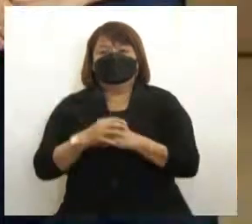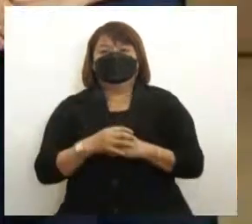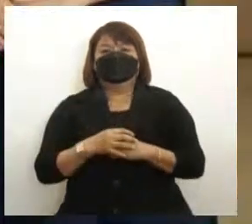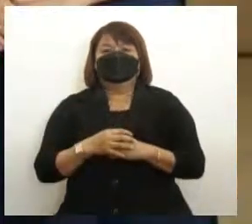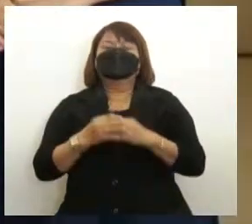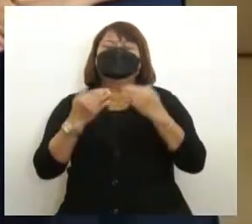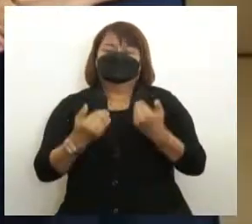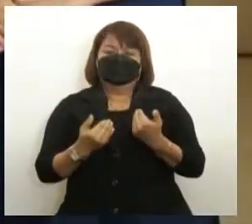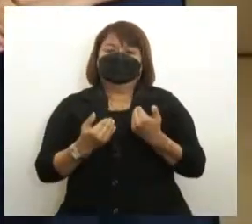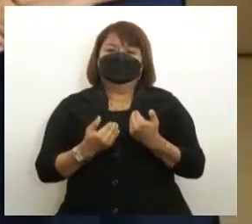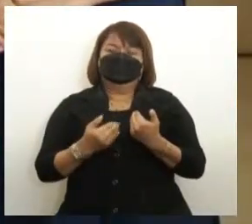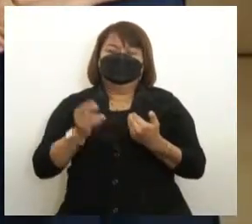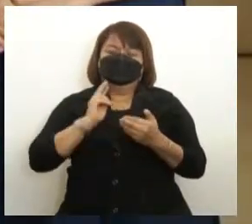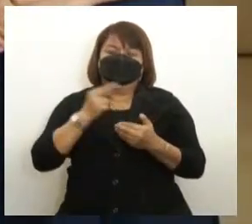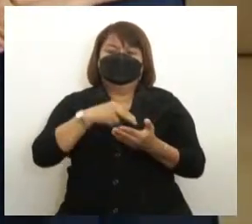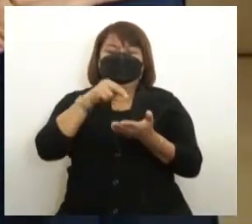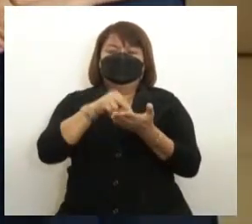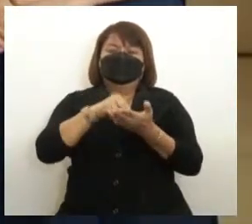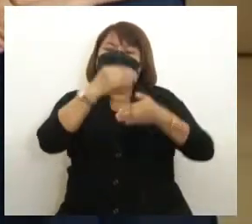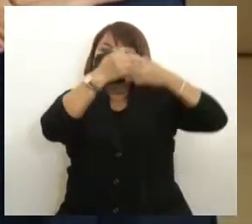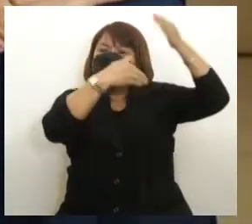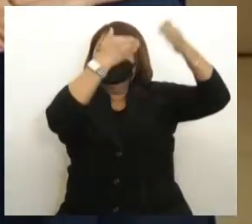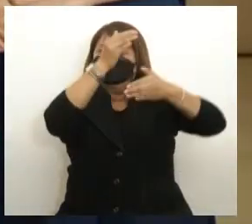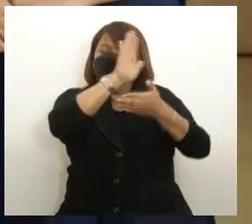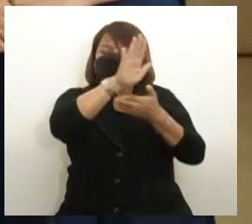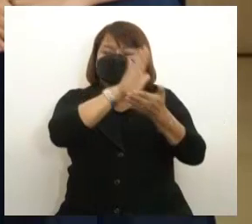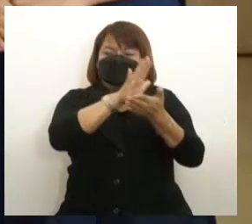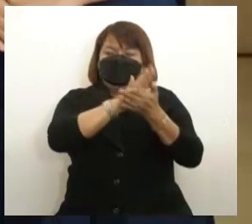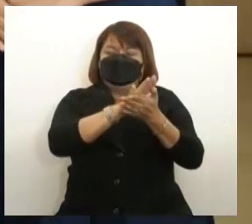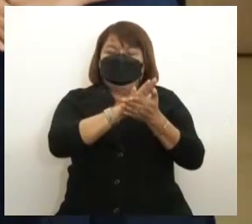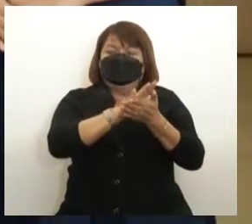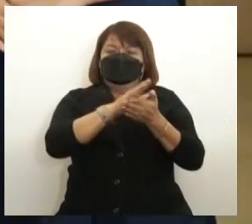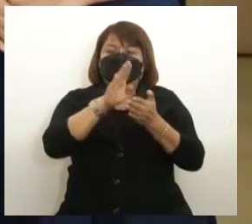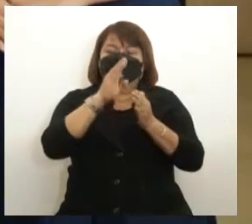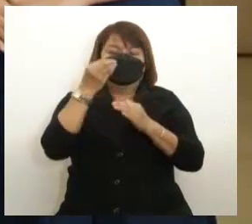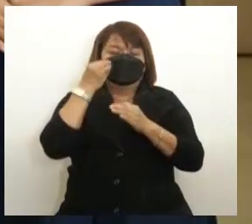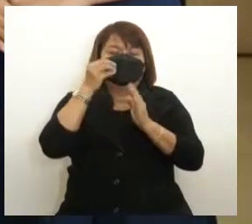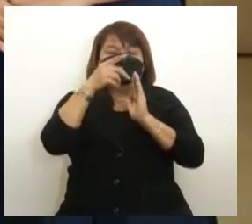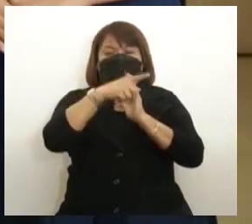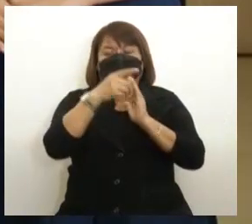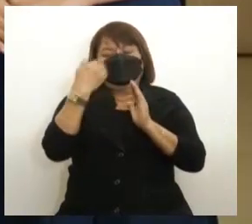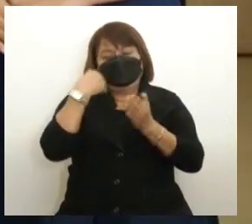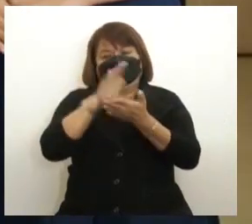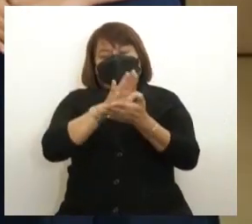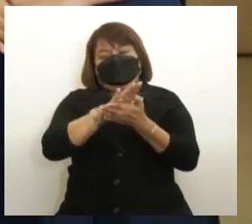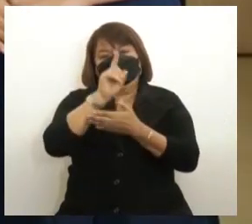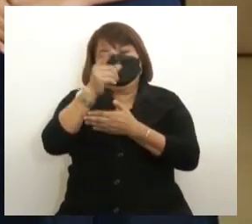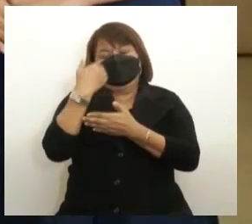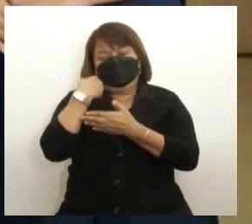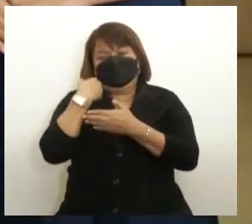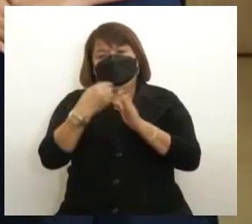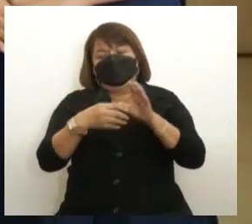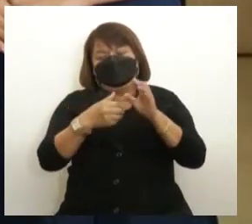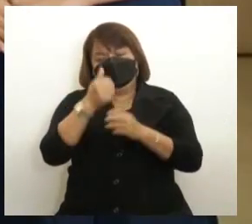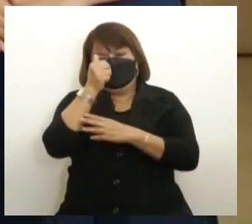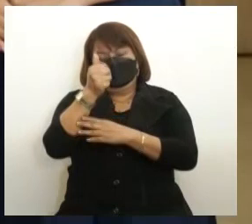ณะนี้นะคะเราก็ยืนอยู่ที่ซุ้มนิทรรศการของโรงเรียนบ้านแพงพิทยาคมซึ่งเป็นอีกโรงเรียนหนึ่งที่มีความโดดเด่นด้านการจัดการเรีย